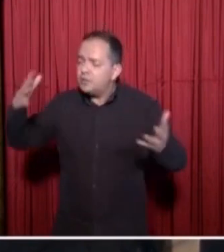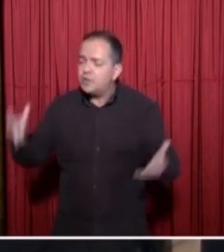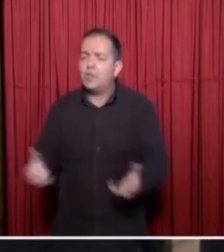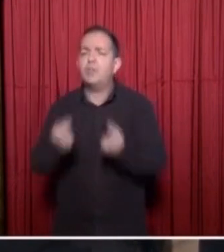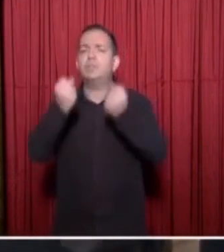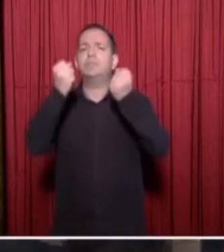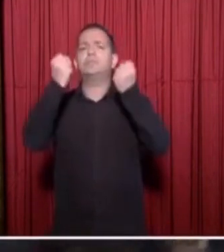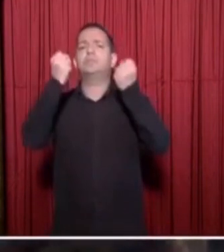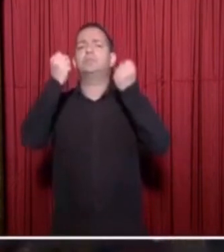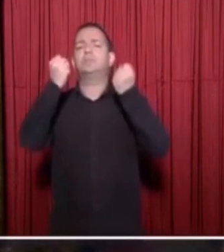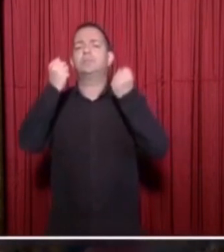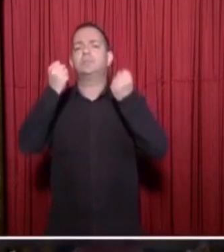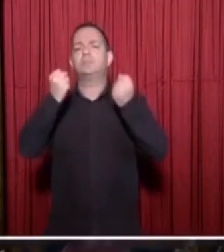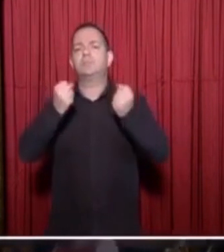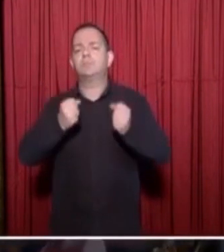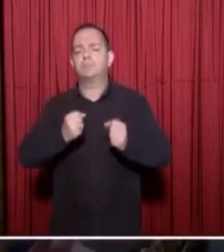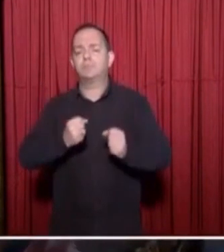και σώσον